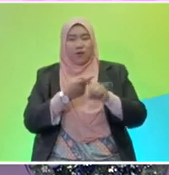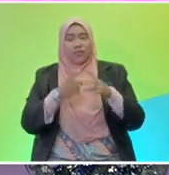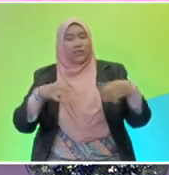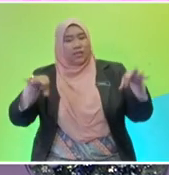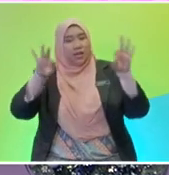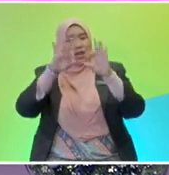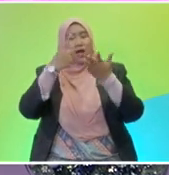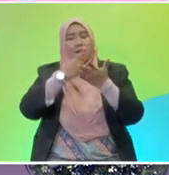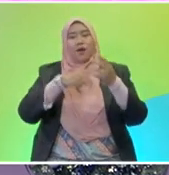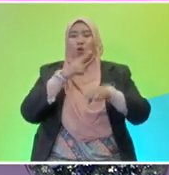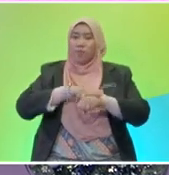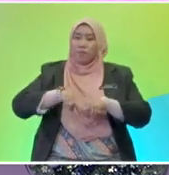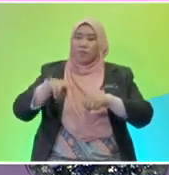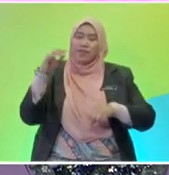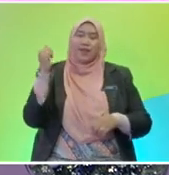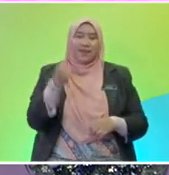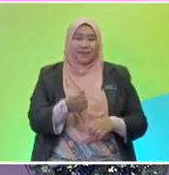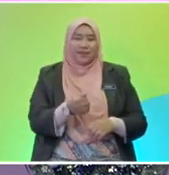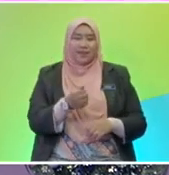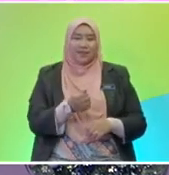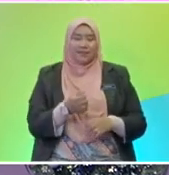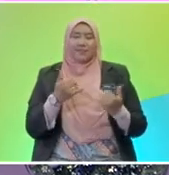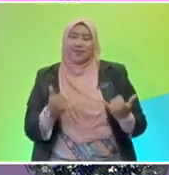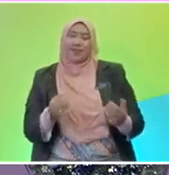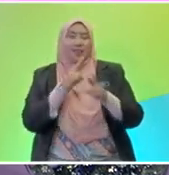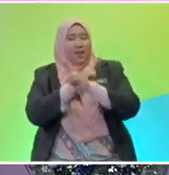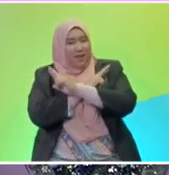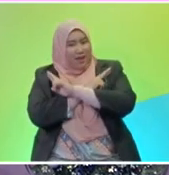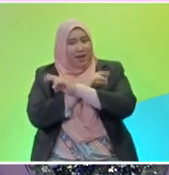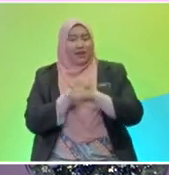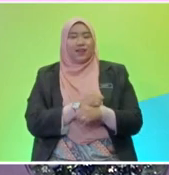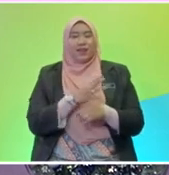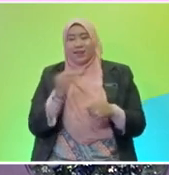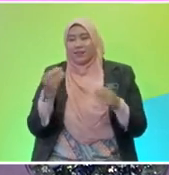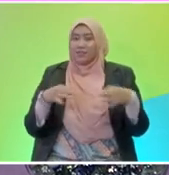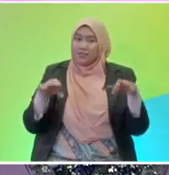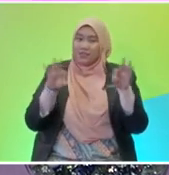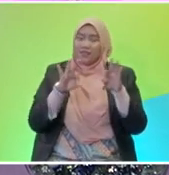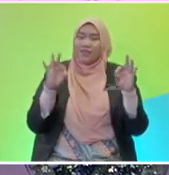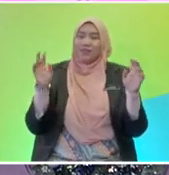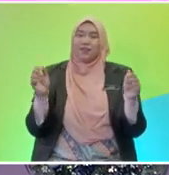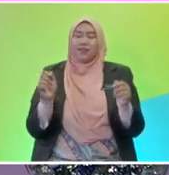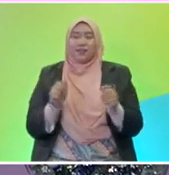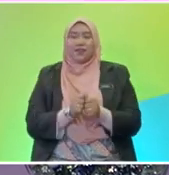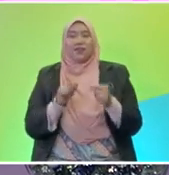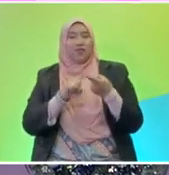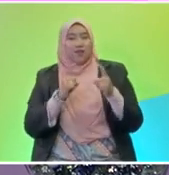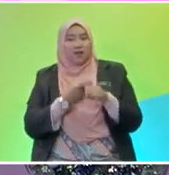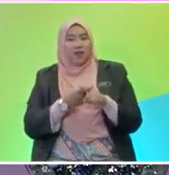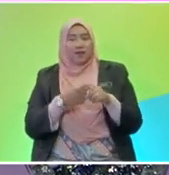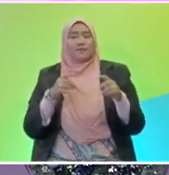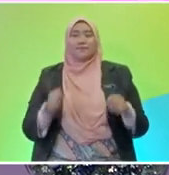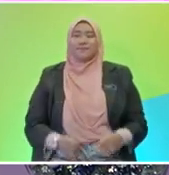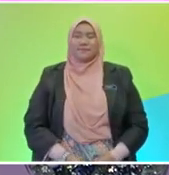anda dan Sekarang kita akan melihat sebentar inilah masa anda untuk menceritakan hobi tersebut jangan kemana-mana terus bersama kami dididik